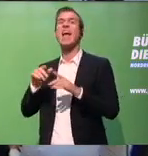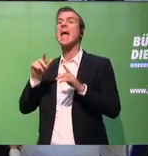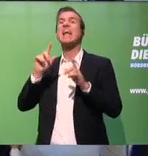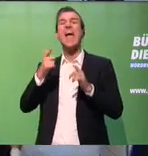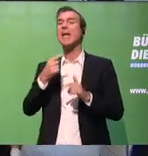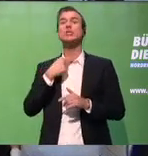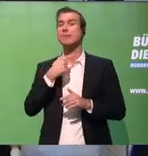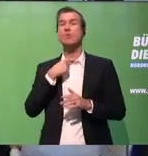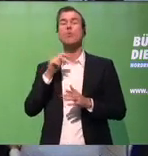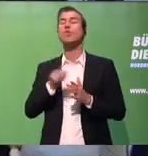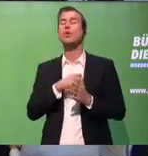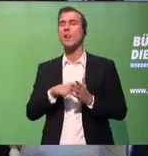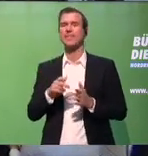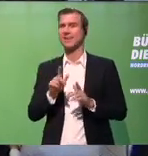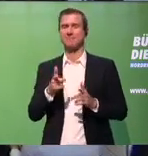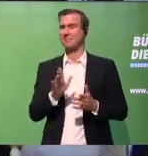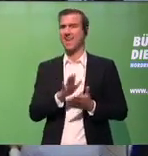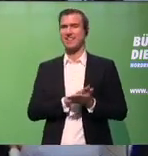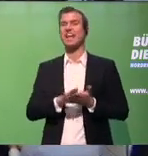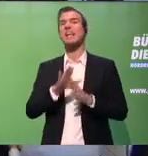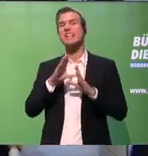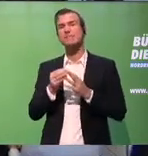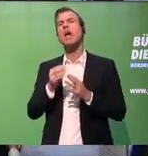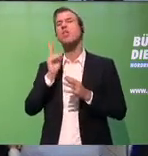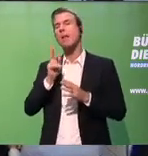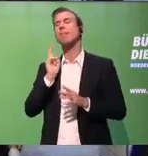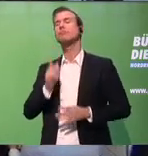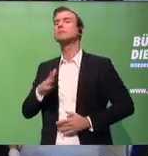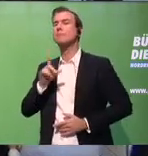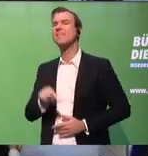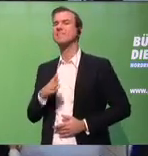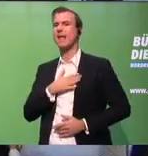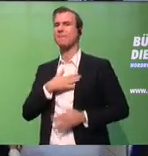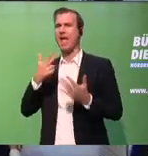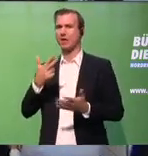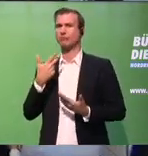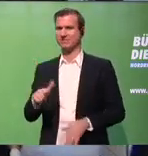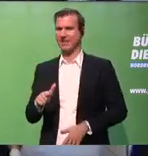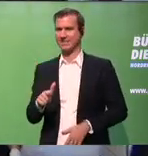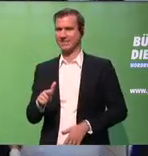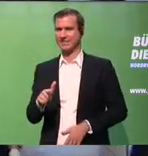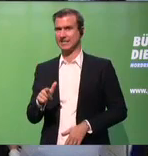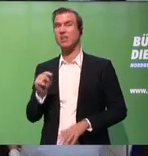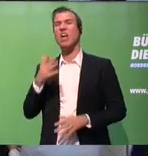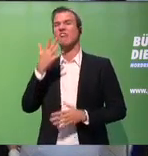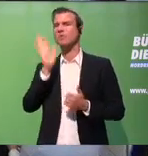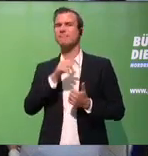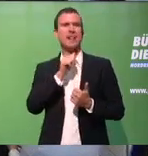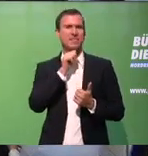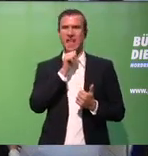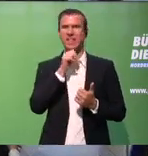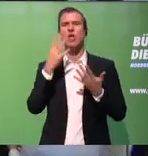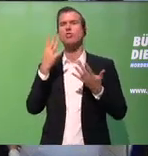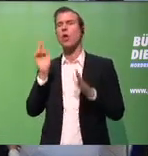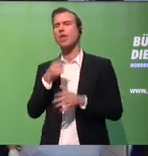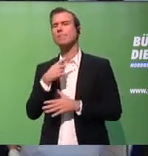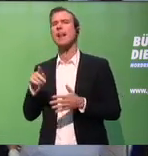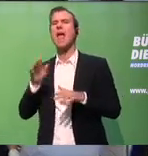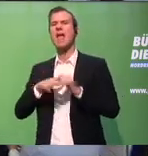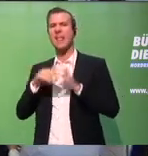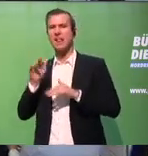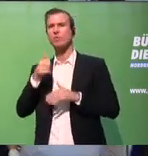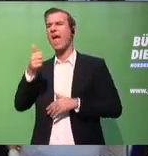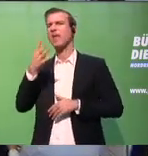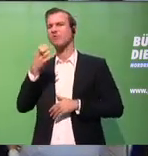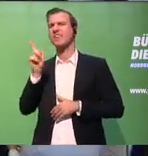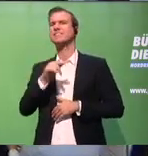ungültig. Das Quorum hätte bei 28 gelegen. Es gab 5 Nein-Stimmen, 9 Enthaltungen und